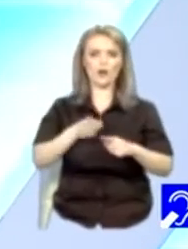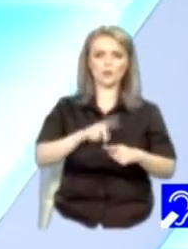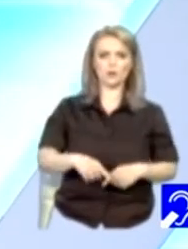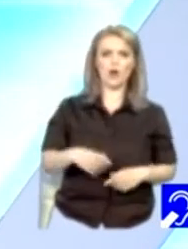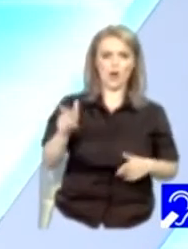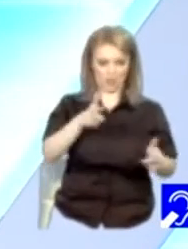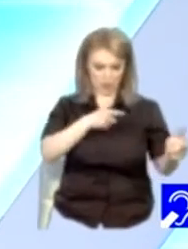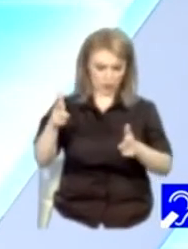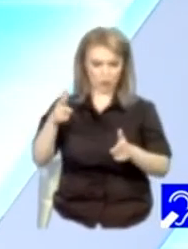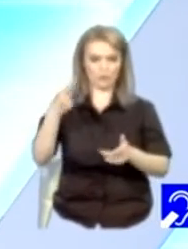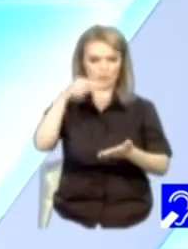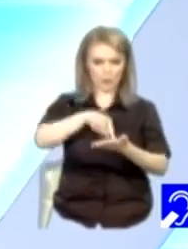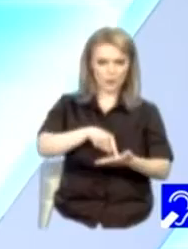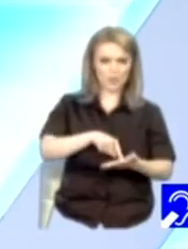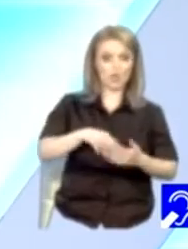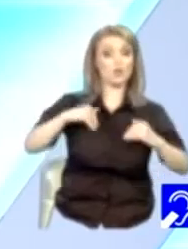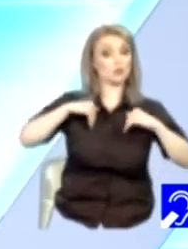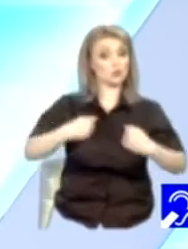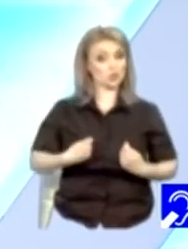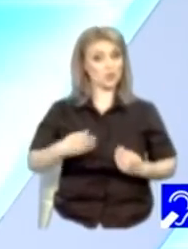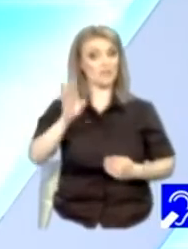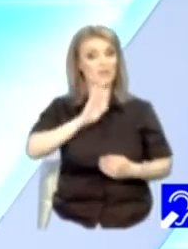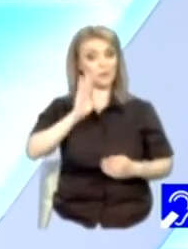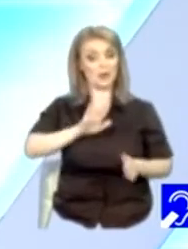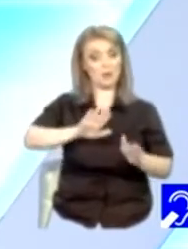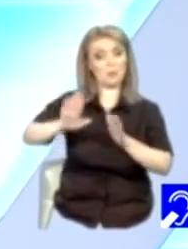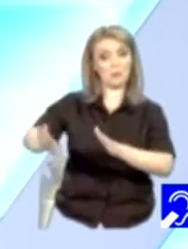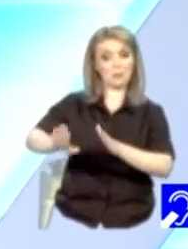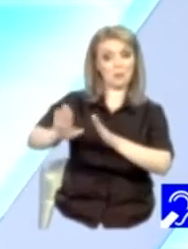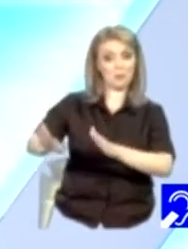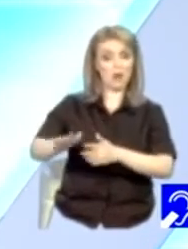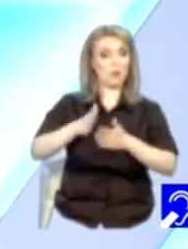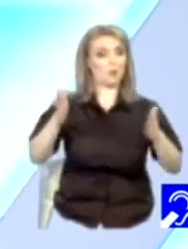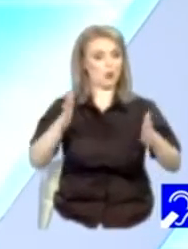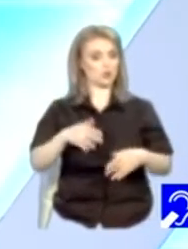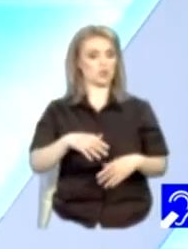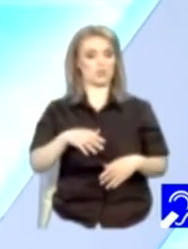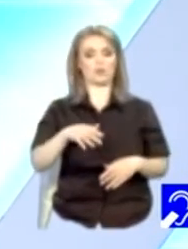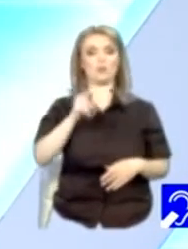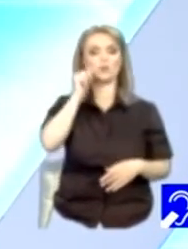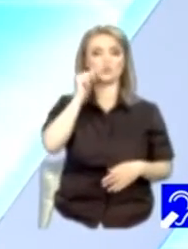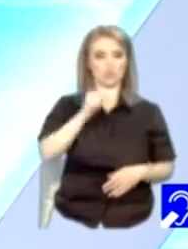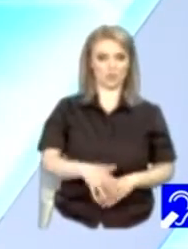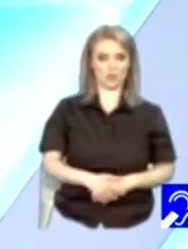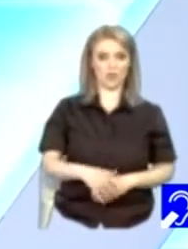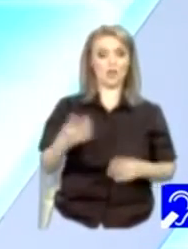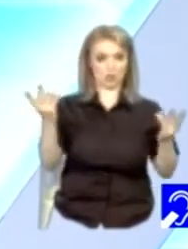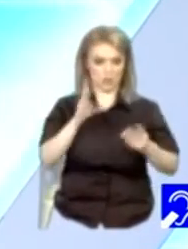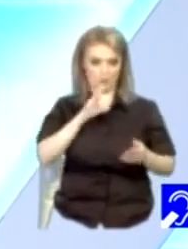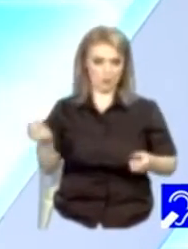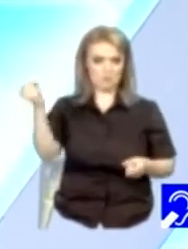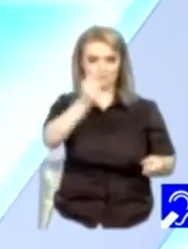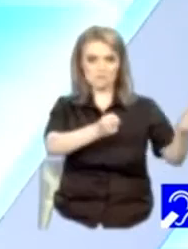să se implice, dar din păcate femeile sunt prezente mai mult la nivel de executare și trebuie aduse la nivel